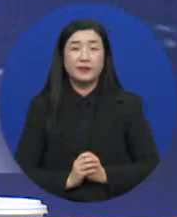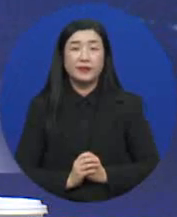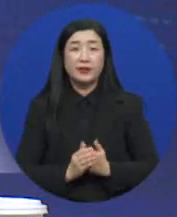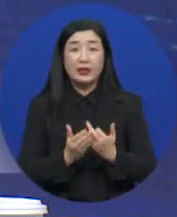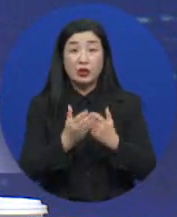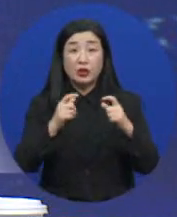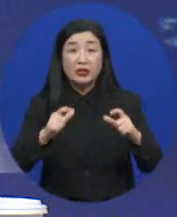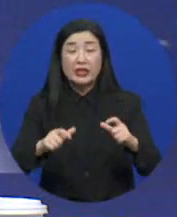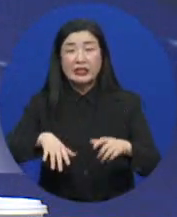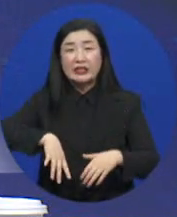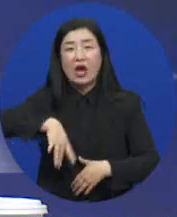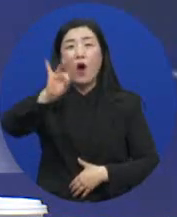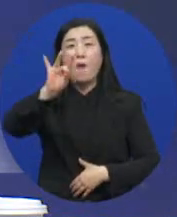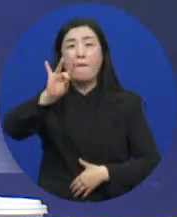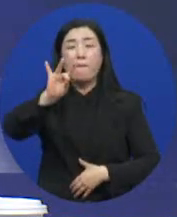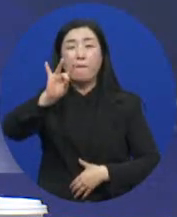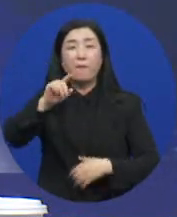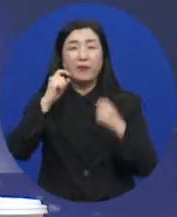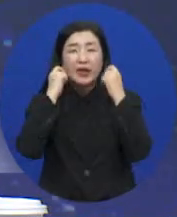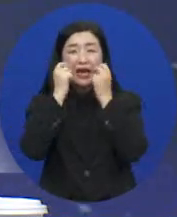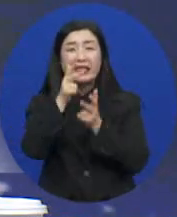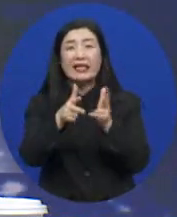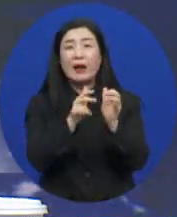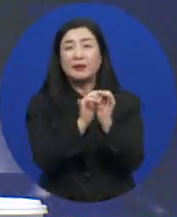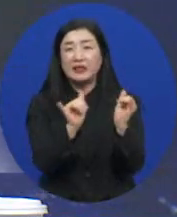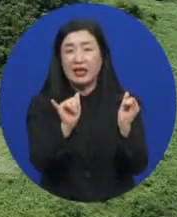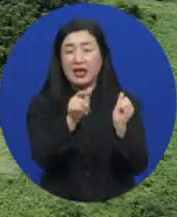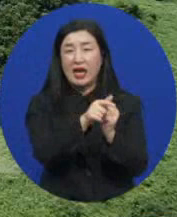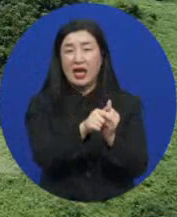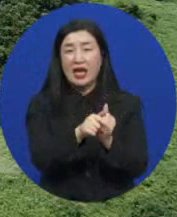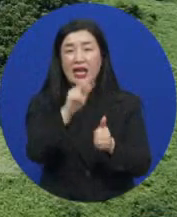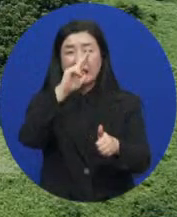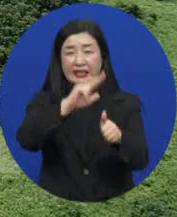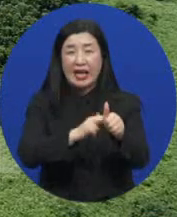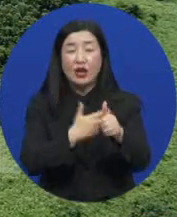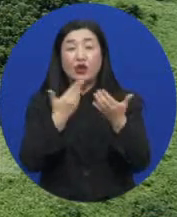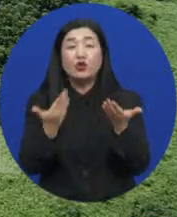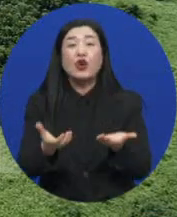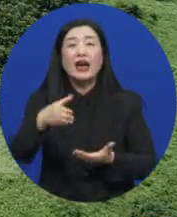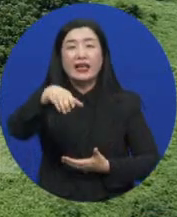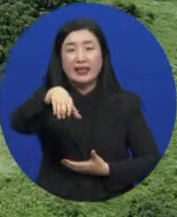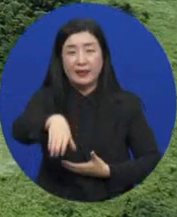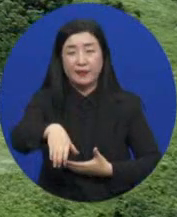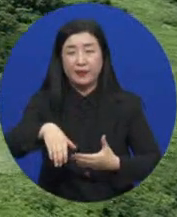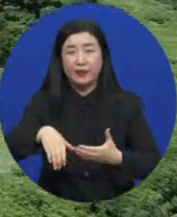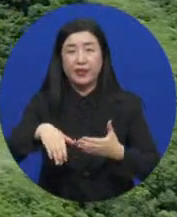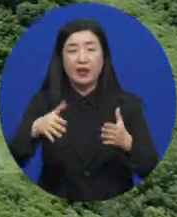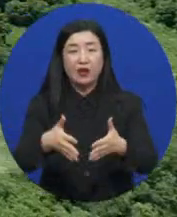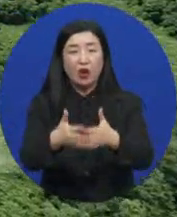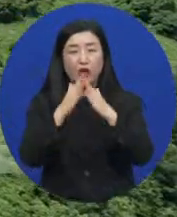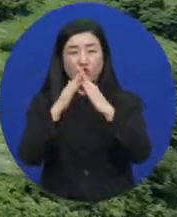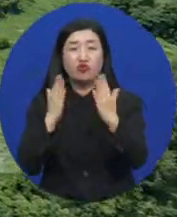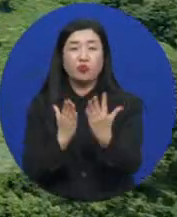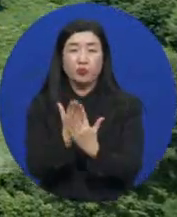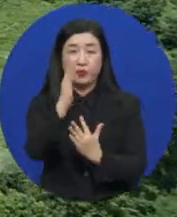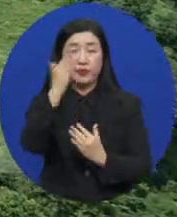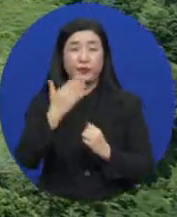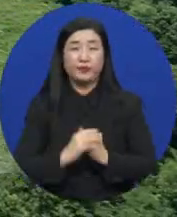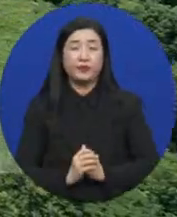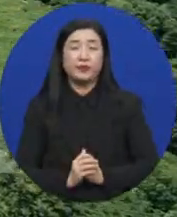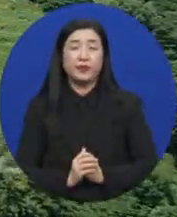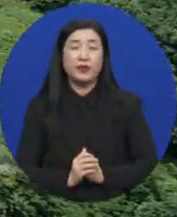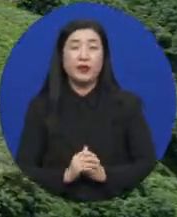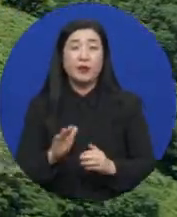제주지역에서 처음으로 민간사업자가 추진하는 자연휴양림 조성 계획이 건축계획 심의를 통과했습니다